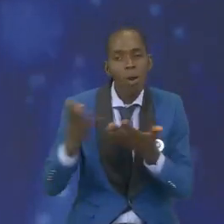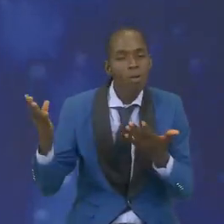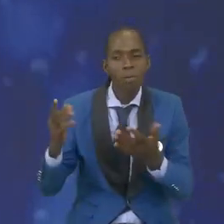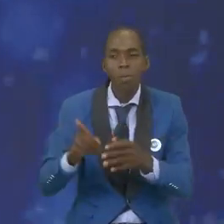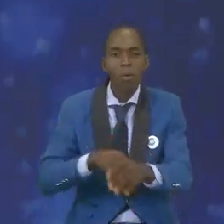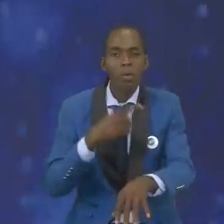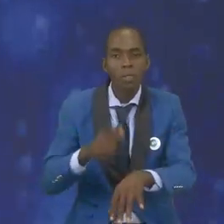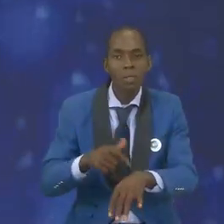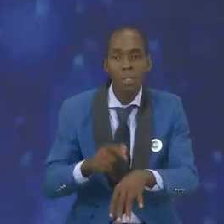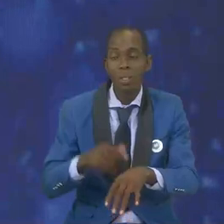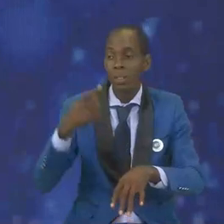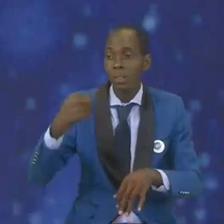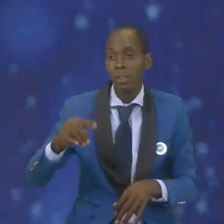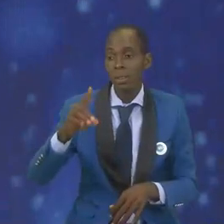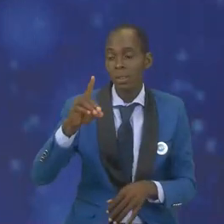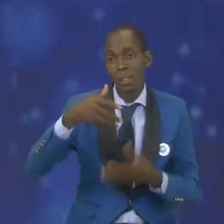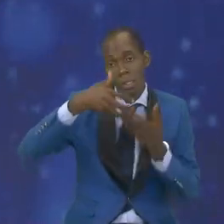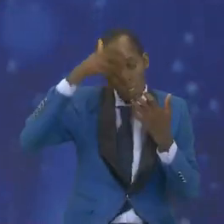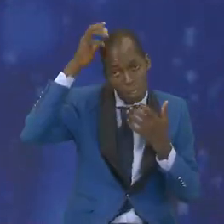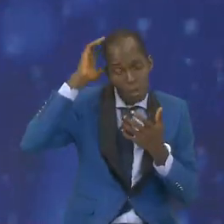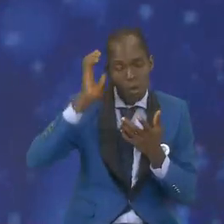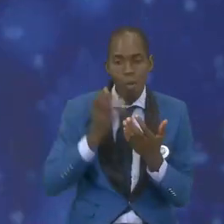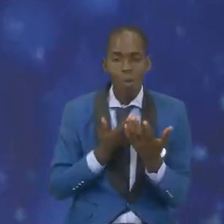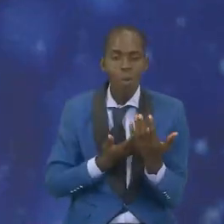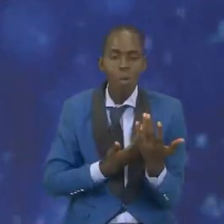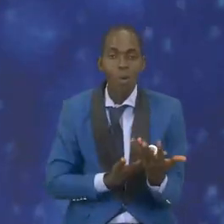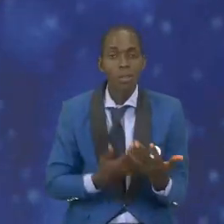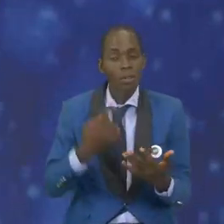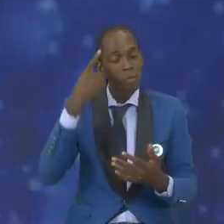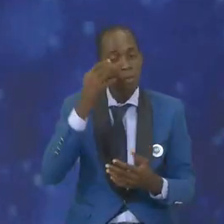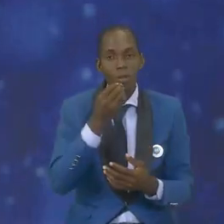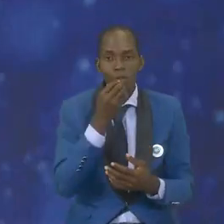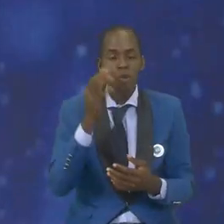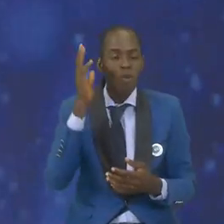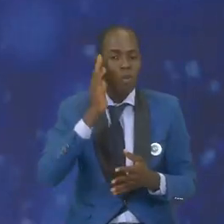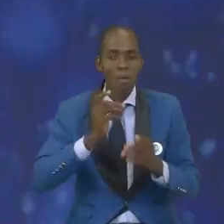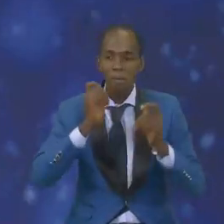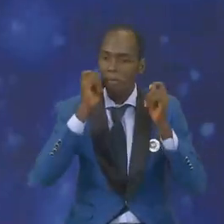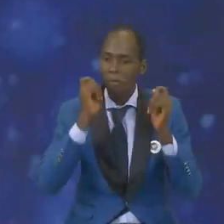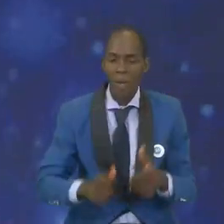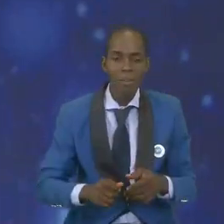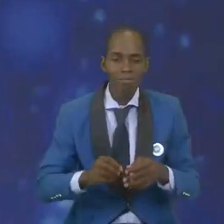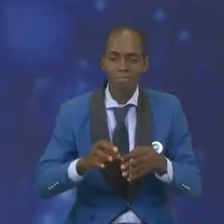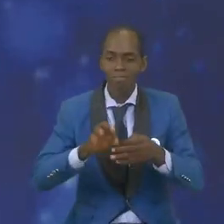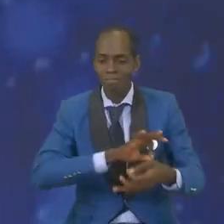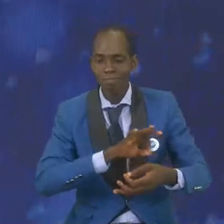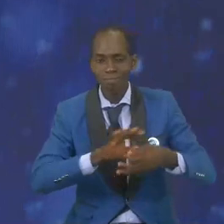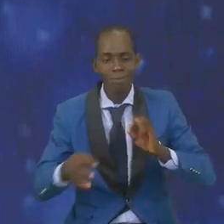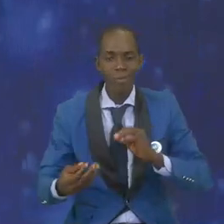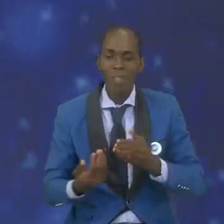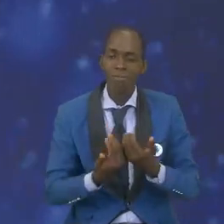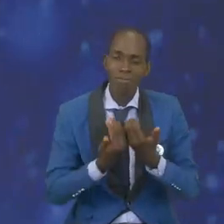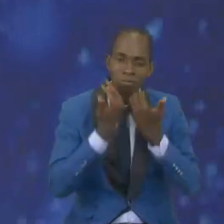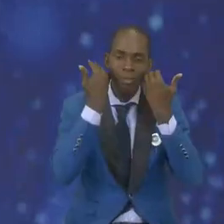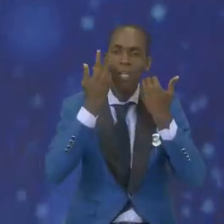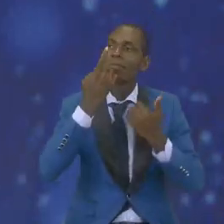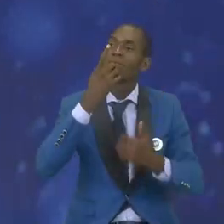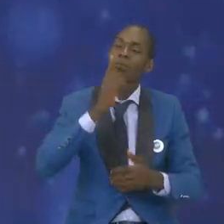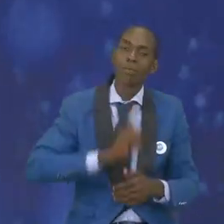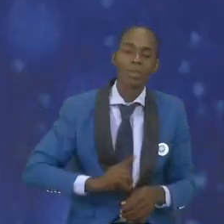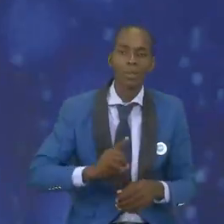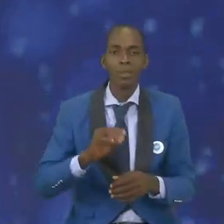sans même perdre du temps, ces lions en feront en cherchant un repas, ils vont en